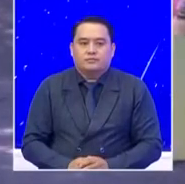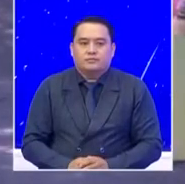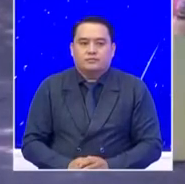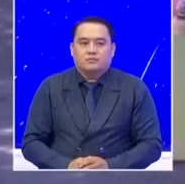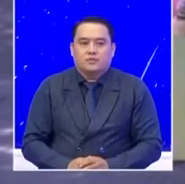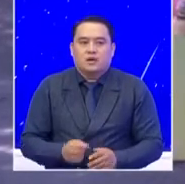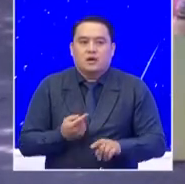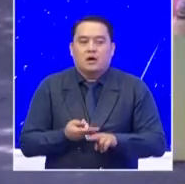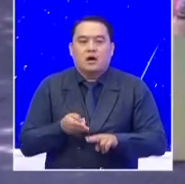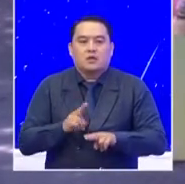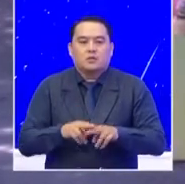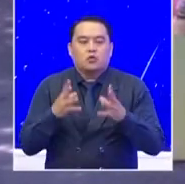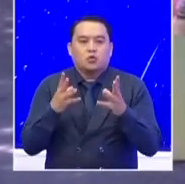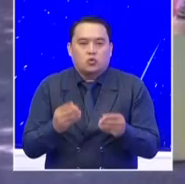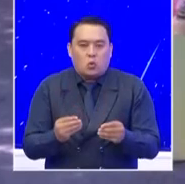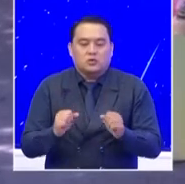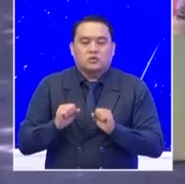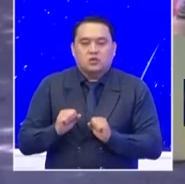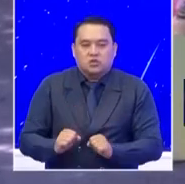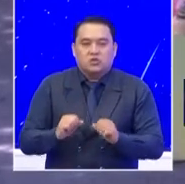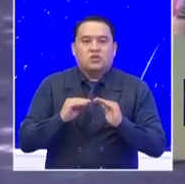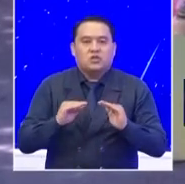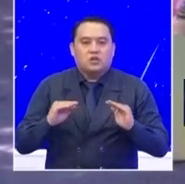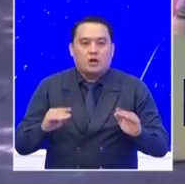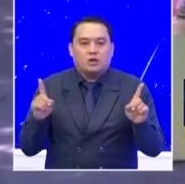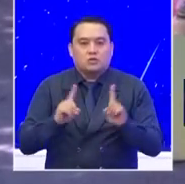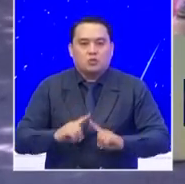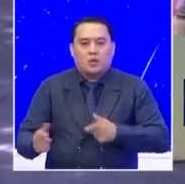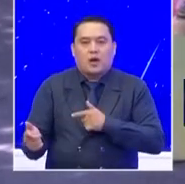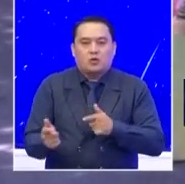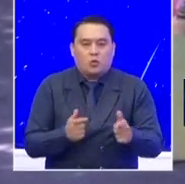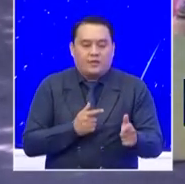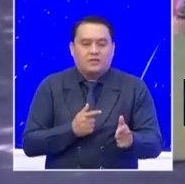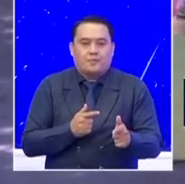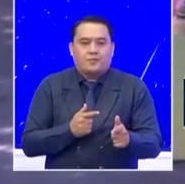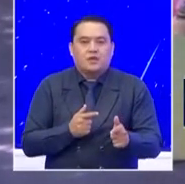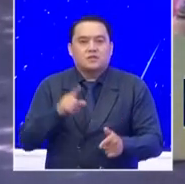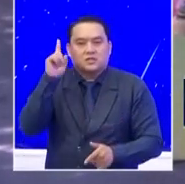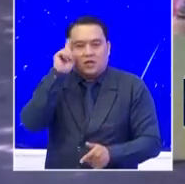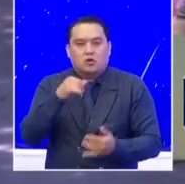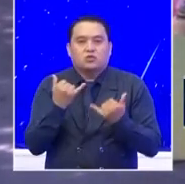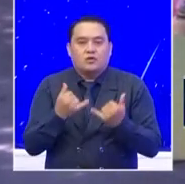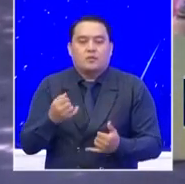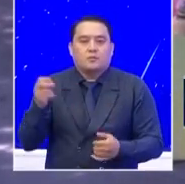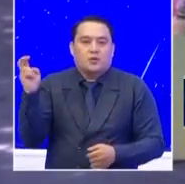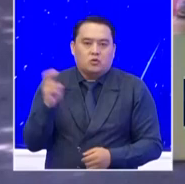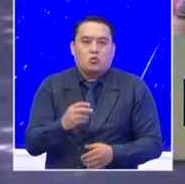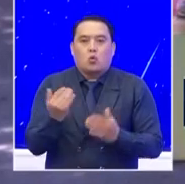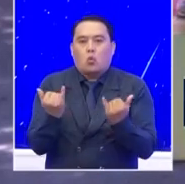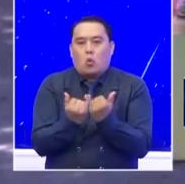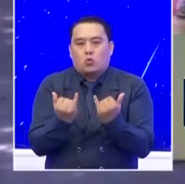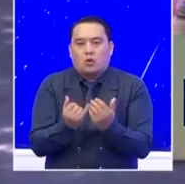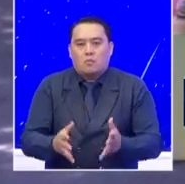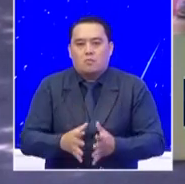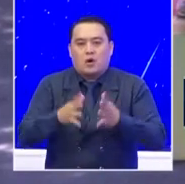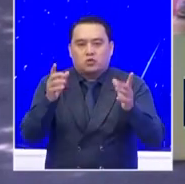К этому дню, празднику защиты детей, наши воспитанники готовились с особым трепетом. Потому что они знают, что сегодня к нам придут много гостей, принесут им